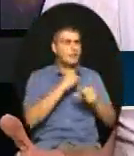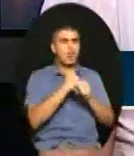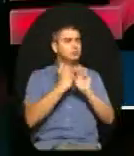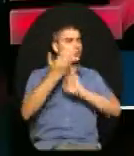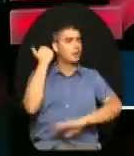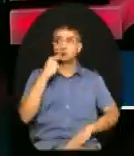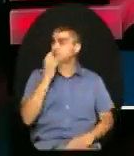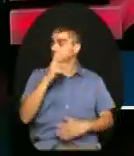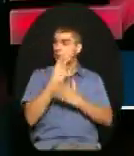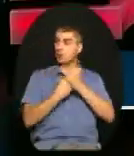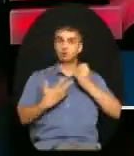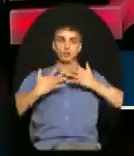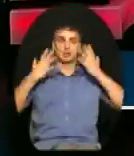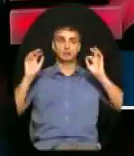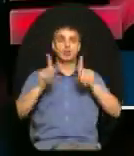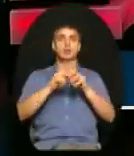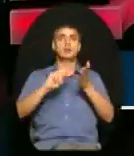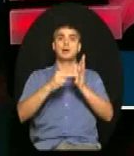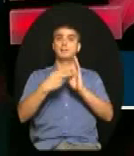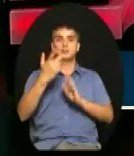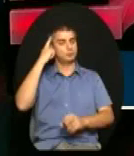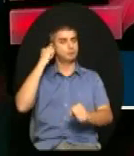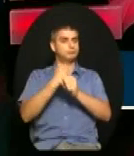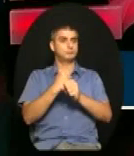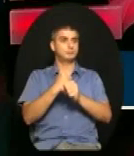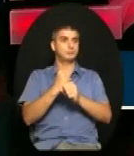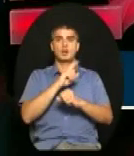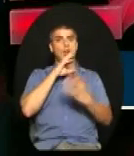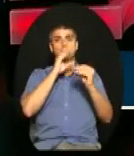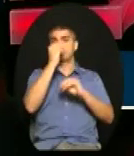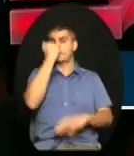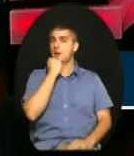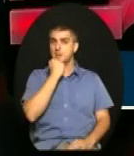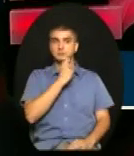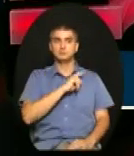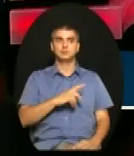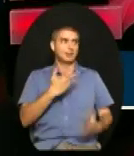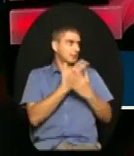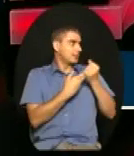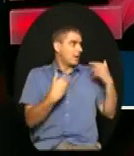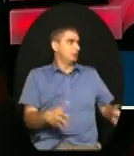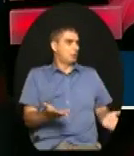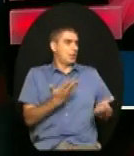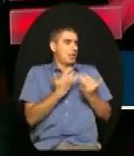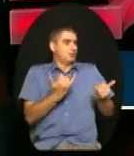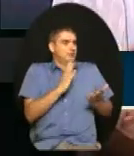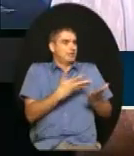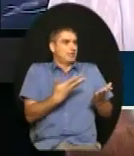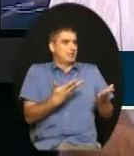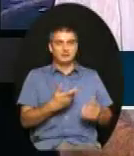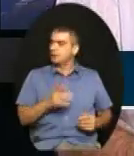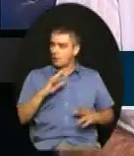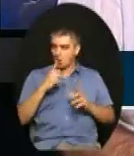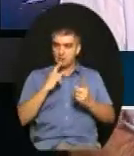אז אני שואל, זה לא כישלון מפואר של אותה מדיניות עיקשת, לא לדבר עם חמאס, לא לדבר עם אבו מאזן, לא ללכת